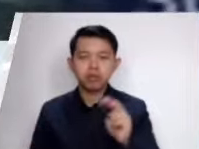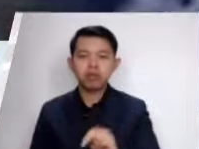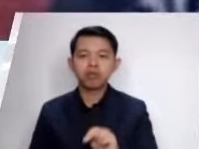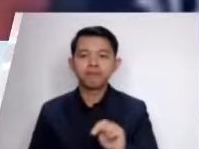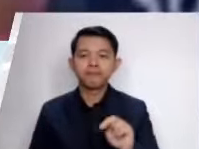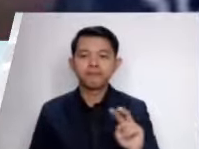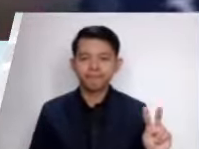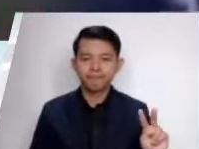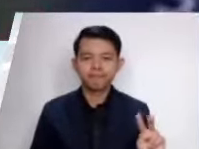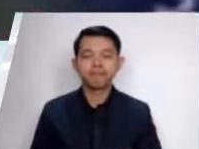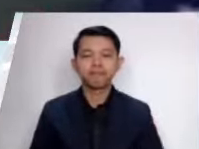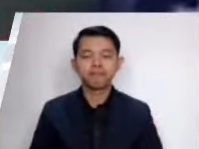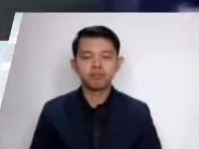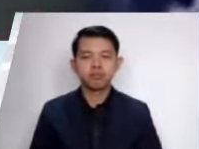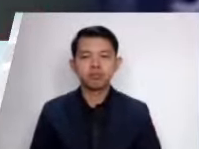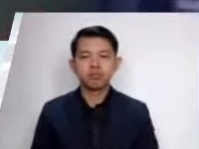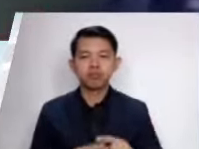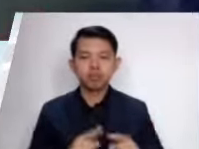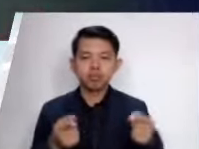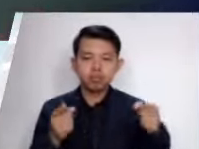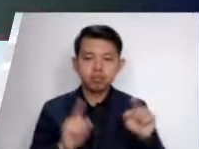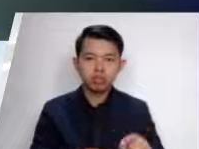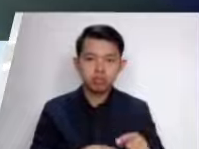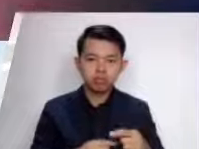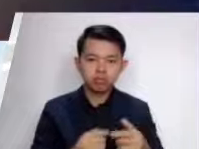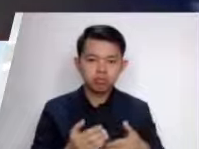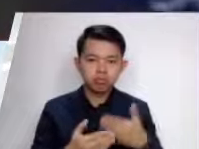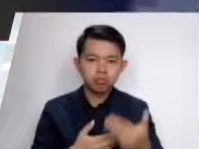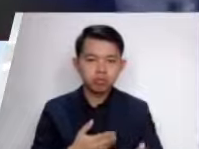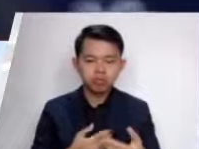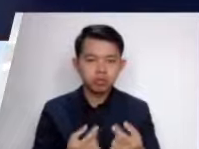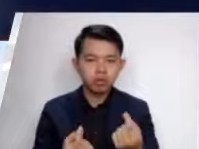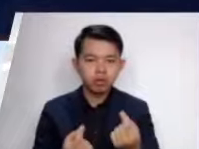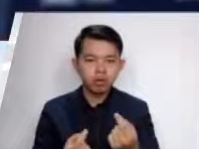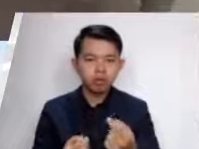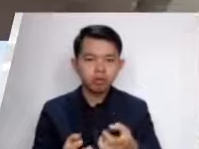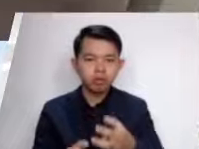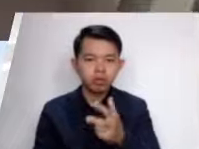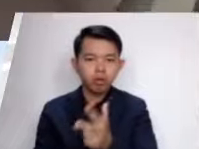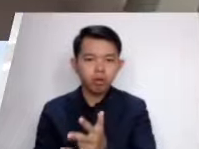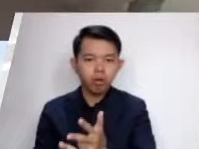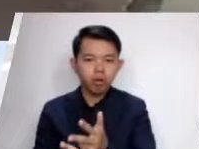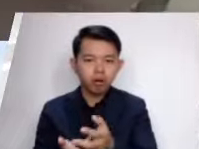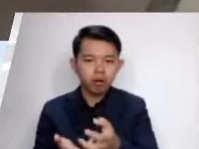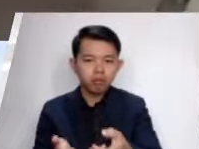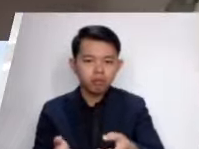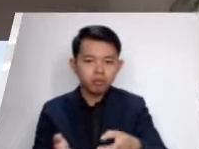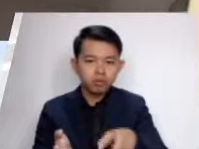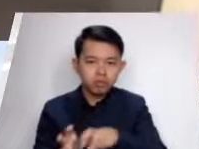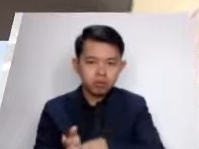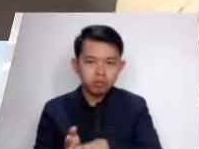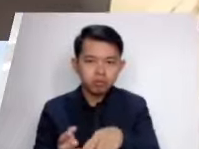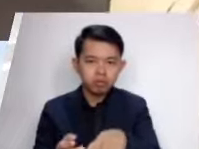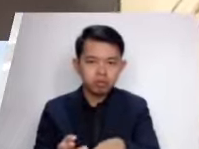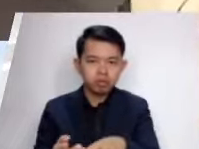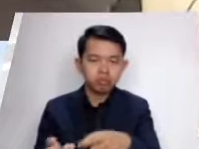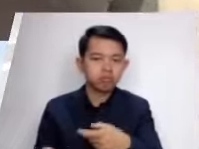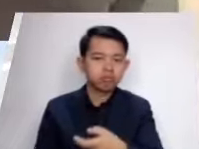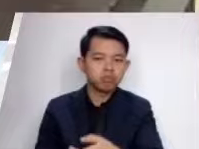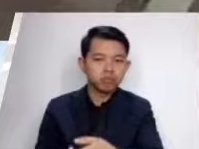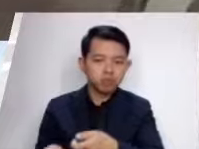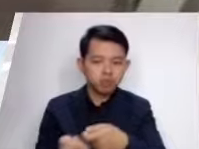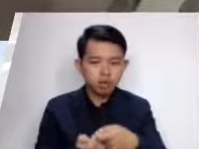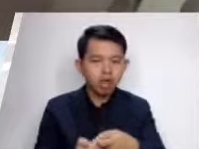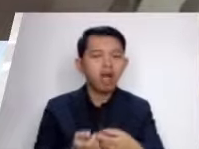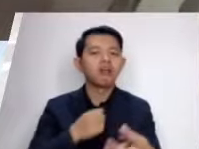lang ang lumipas, iniaatras na niya ang motorsiklo at pinaandar ito. Ang lalaki sa video, magnanakaw pala.